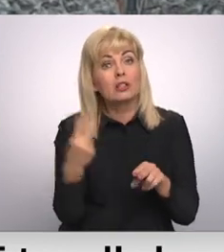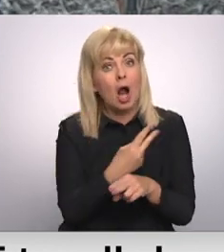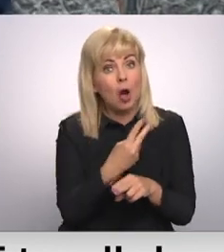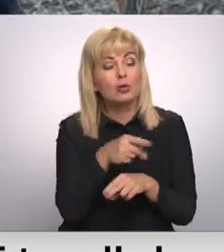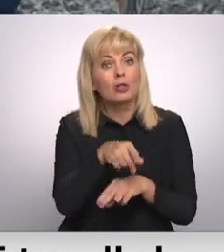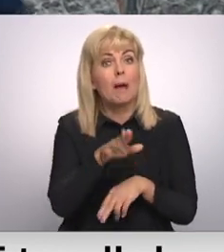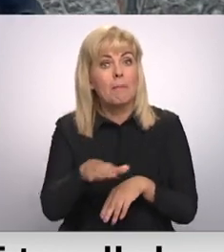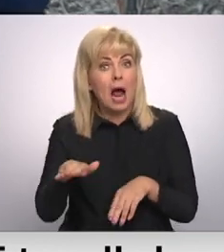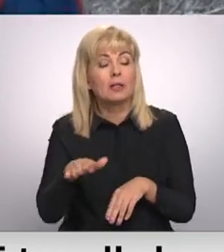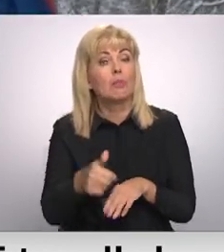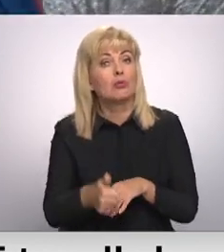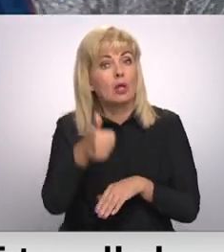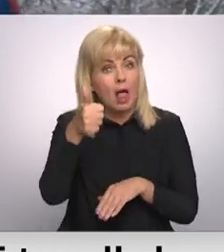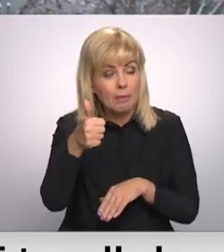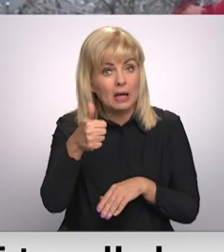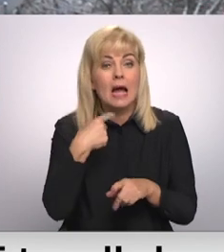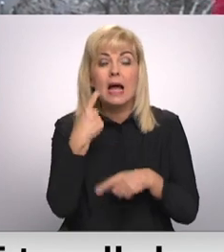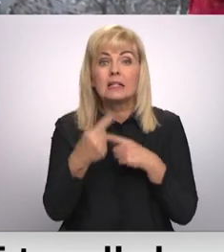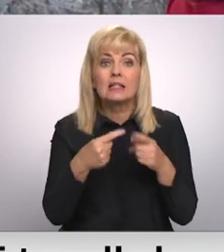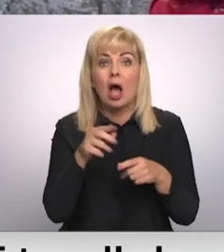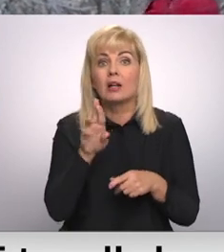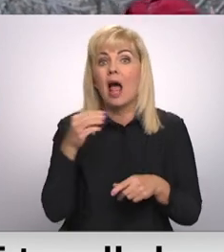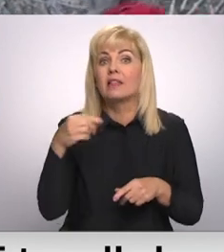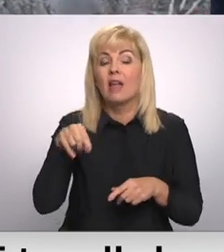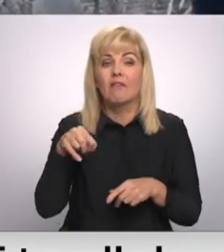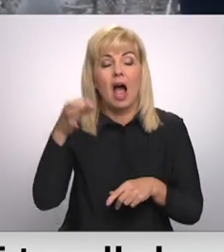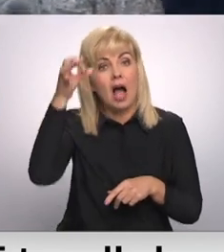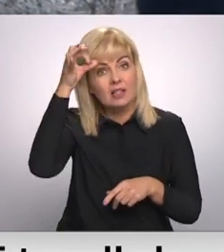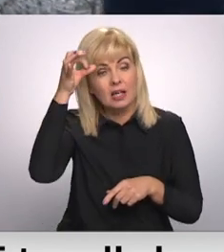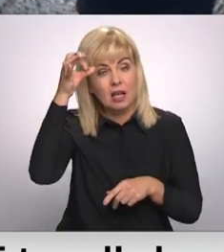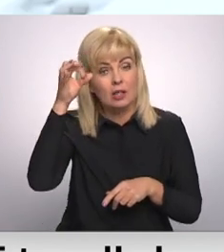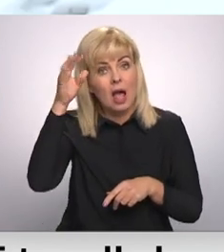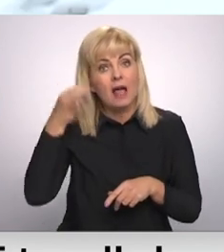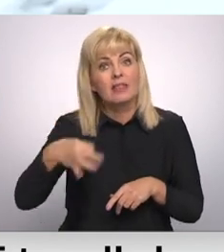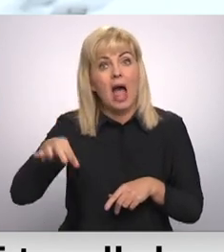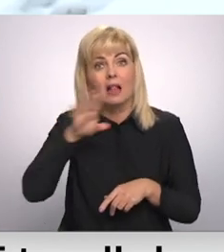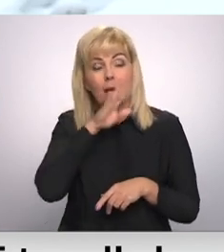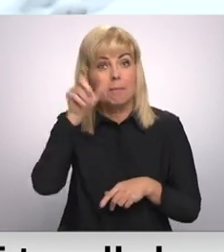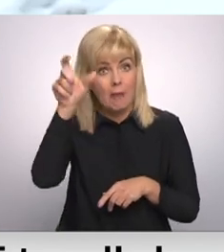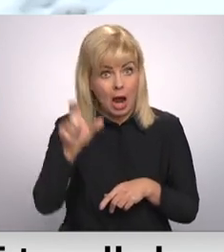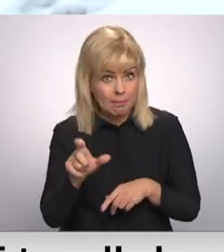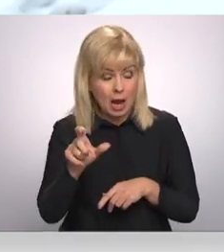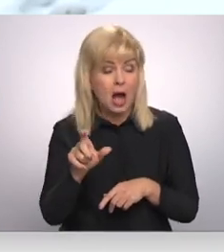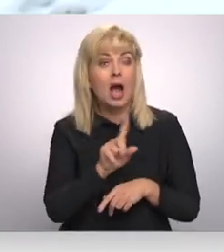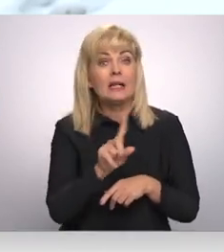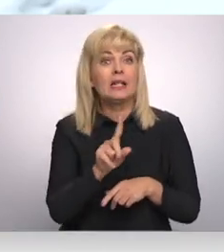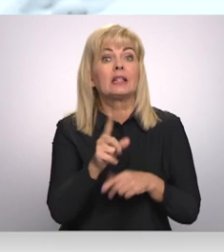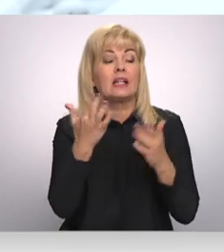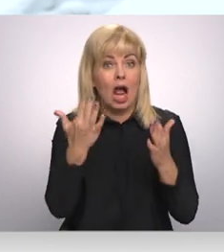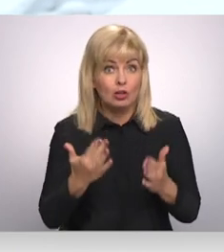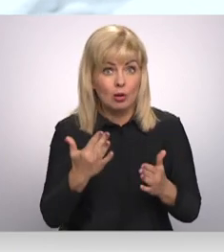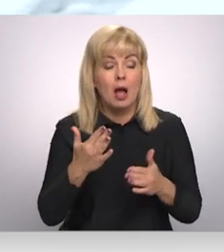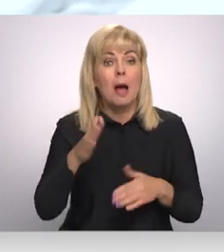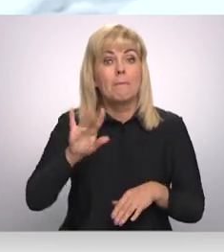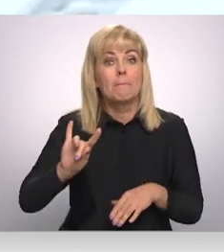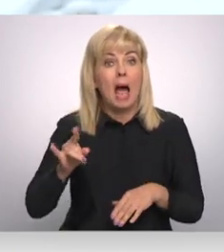tā bērnam būšot labāk, sarunā ar RTV atceras zēna mamma. Rezultātā ir sanācis tā, ka mans bērns ir